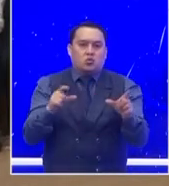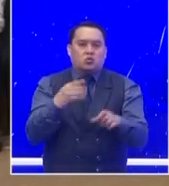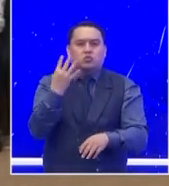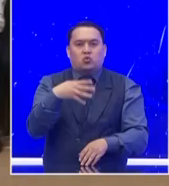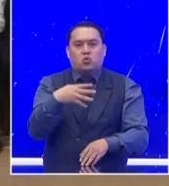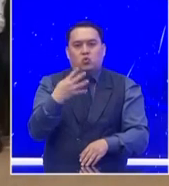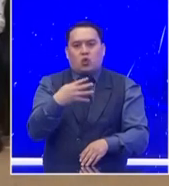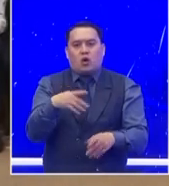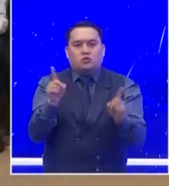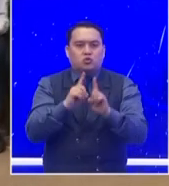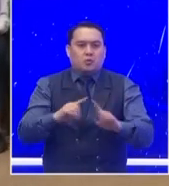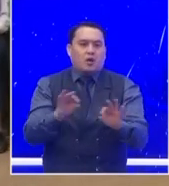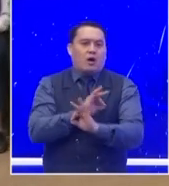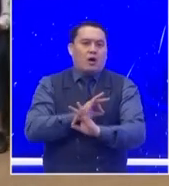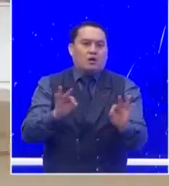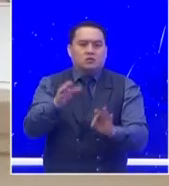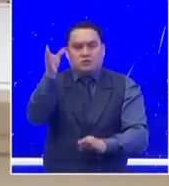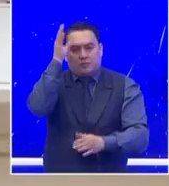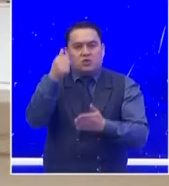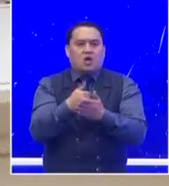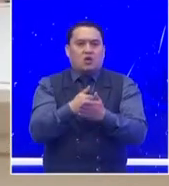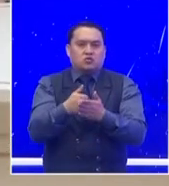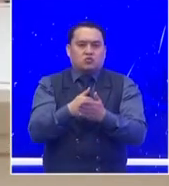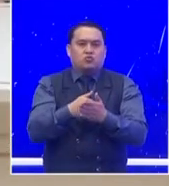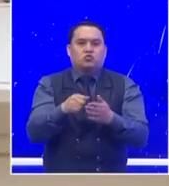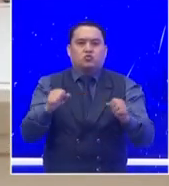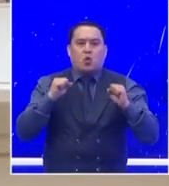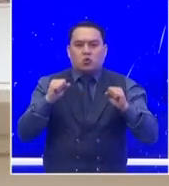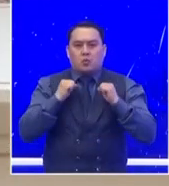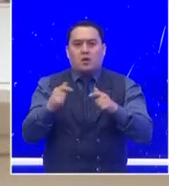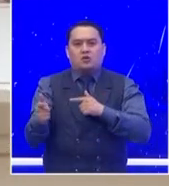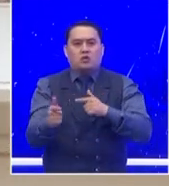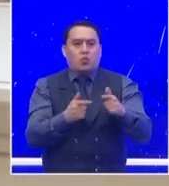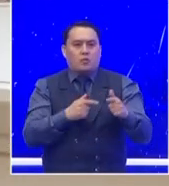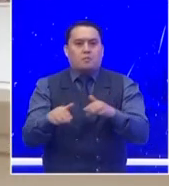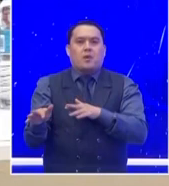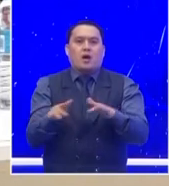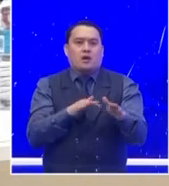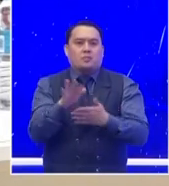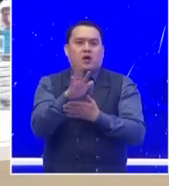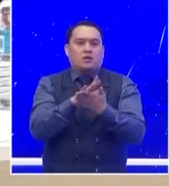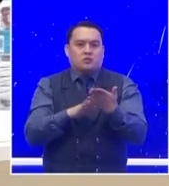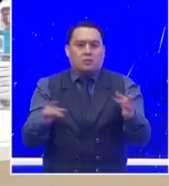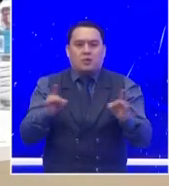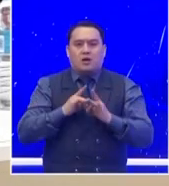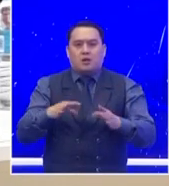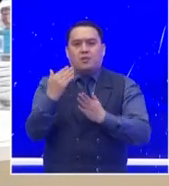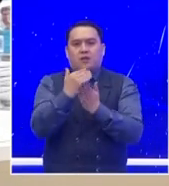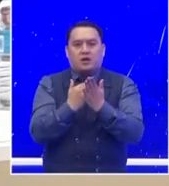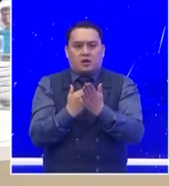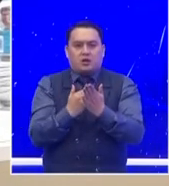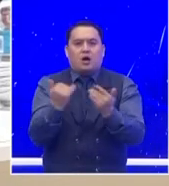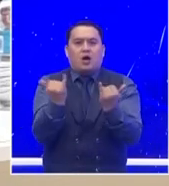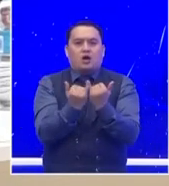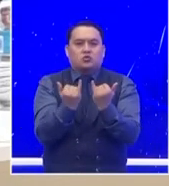них 40 особенно отличились своими достижениями в учебной и спортивной подготовке. Далее мероприятие продолжилось концертной программой. Для